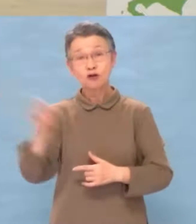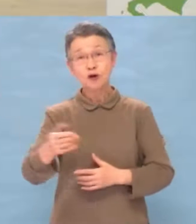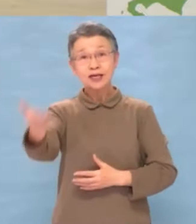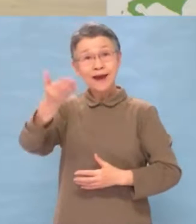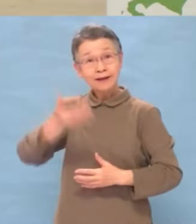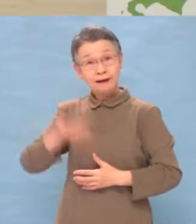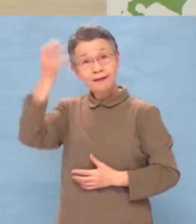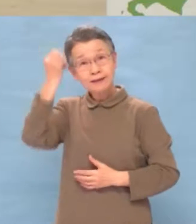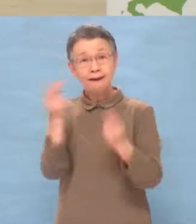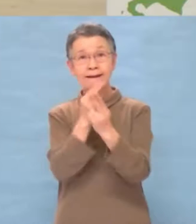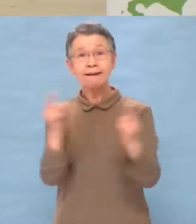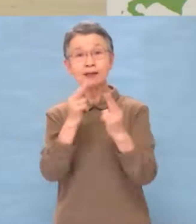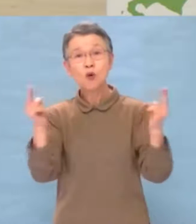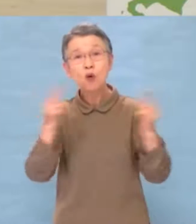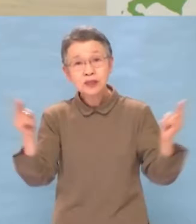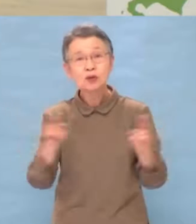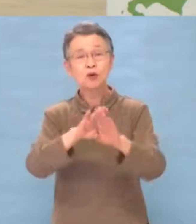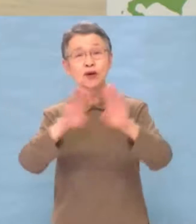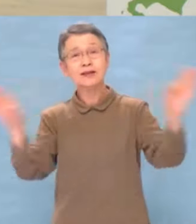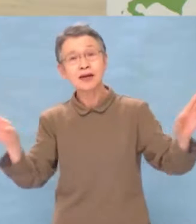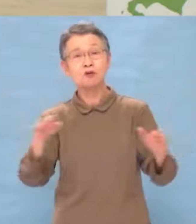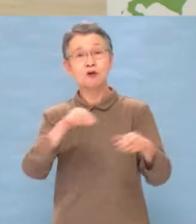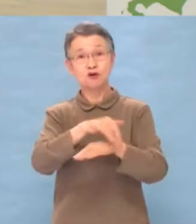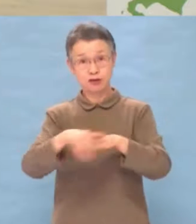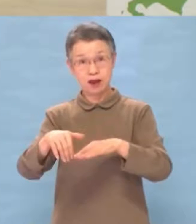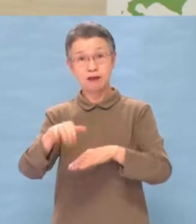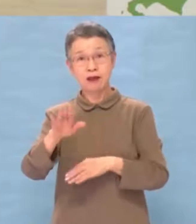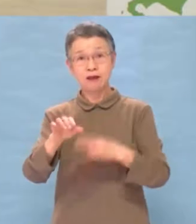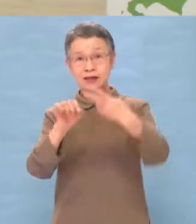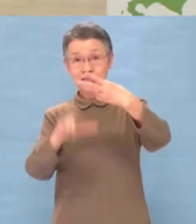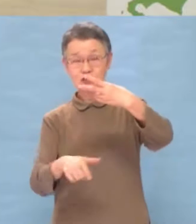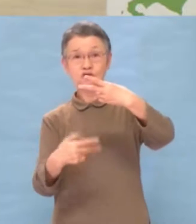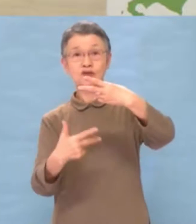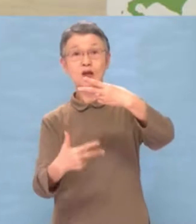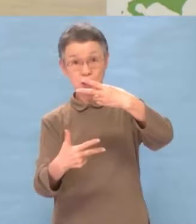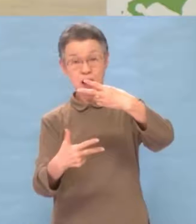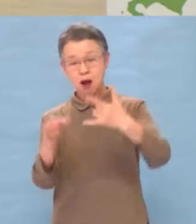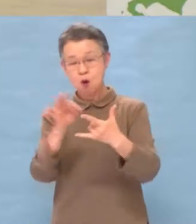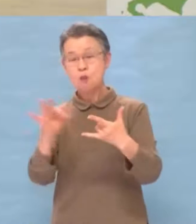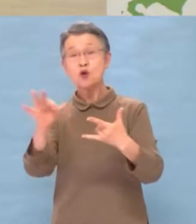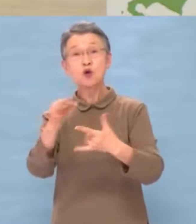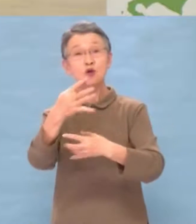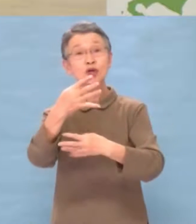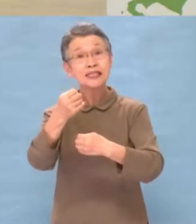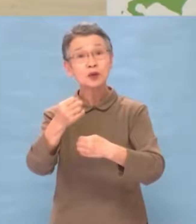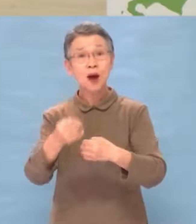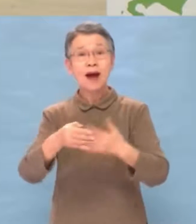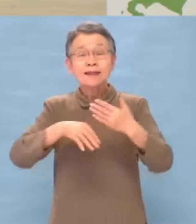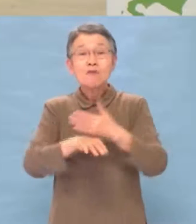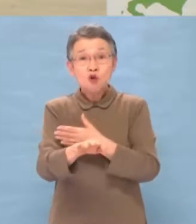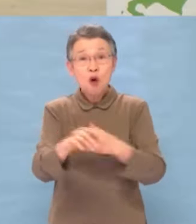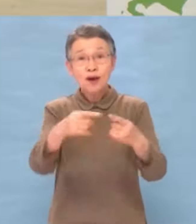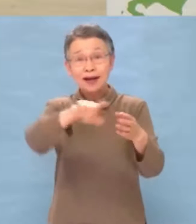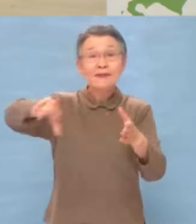還、記念合唱コンサートを開催するとともに、2月7日の北方領土の日には、根室